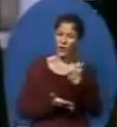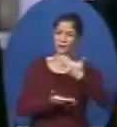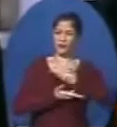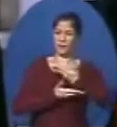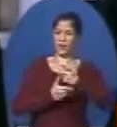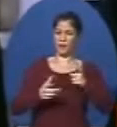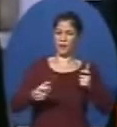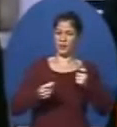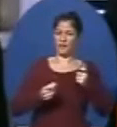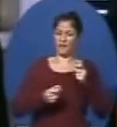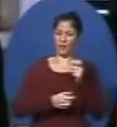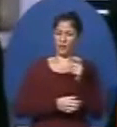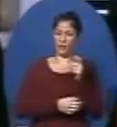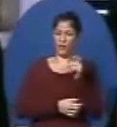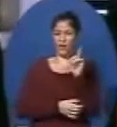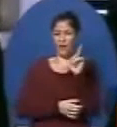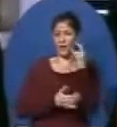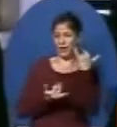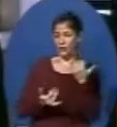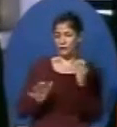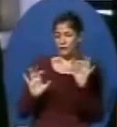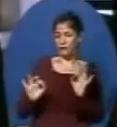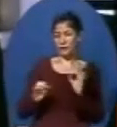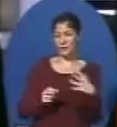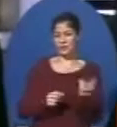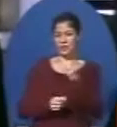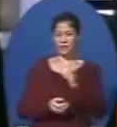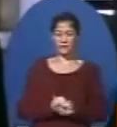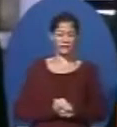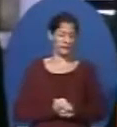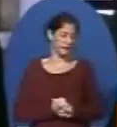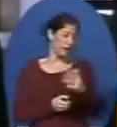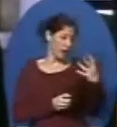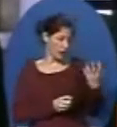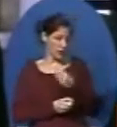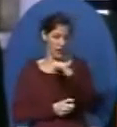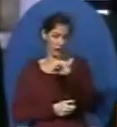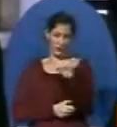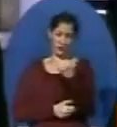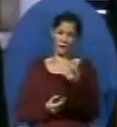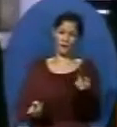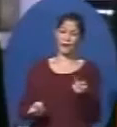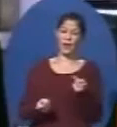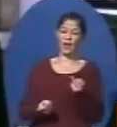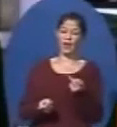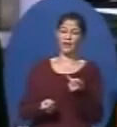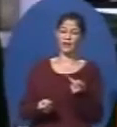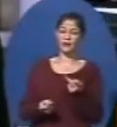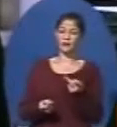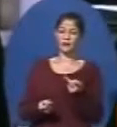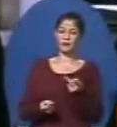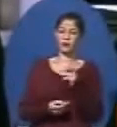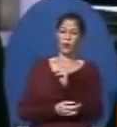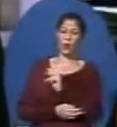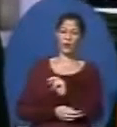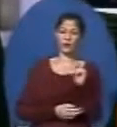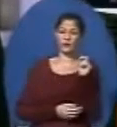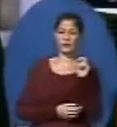היו חמישה שופטים. היום היה לו הצלחה. הייתה הצלחה בהחלט בכל הנושא של